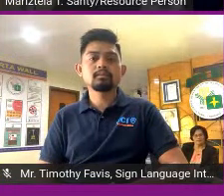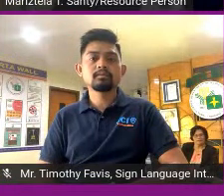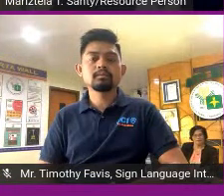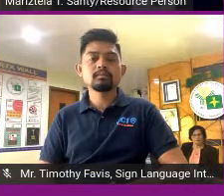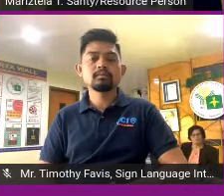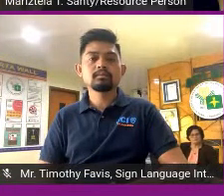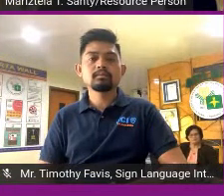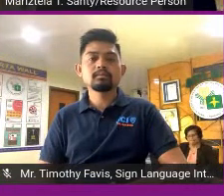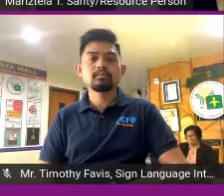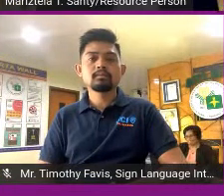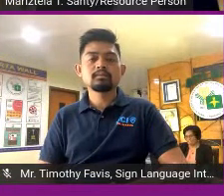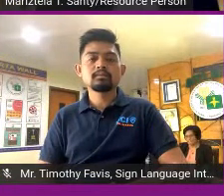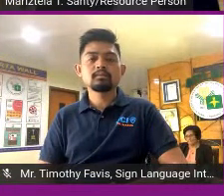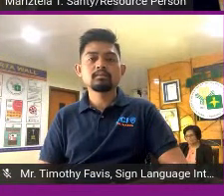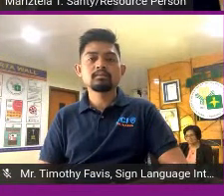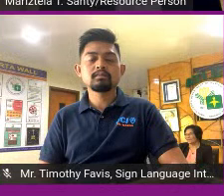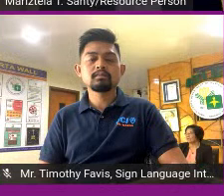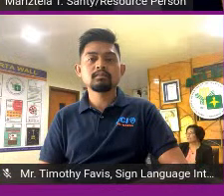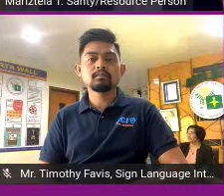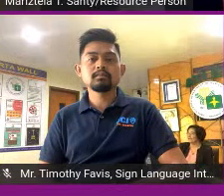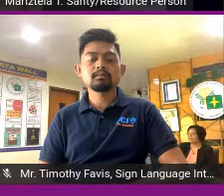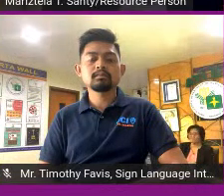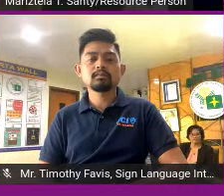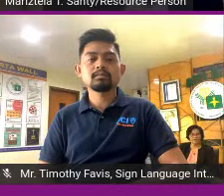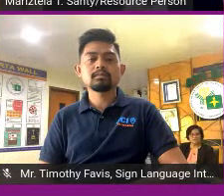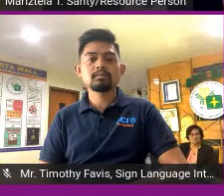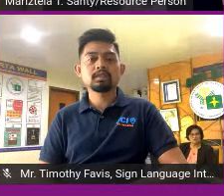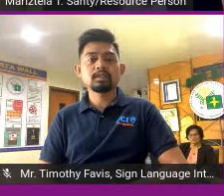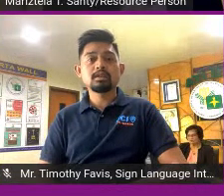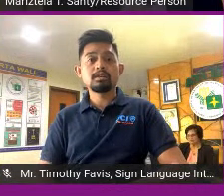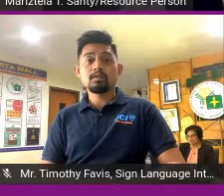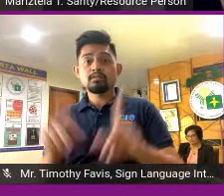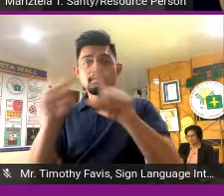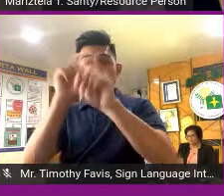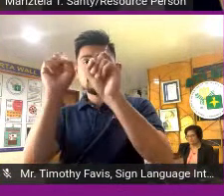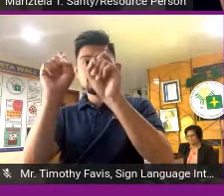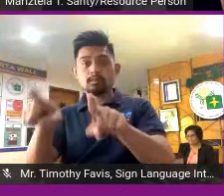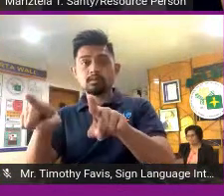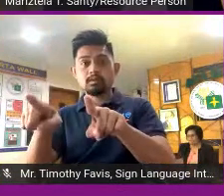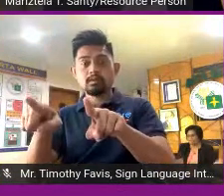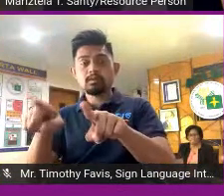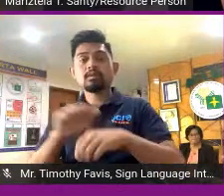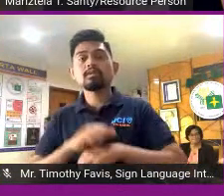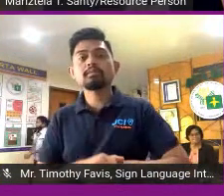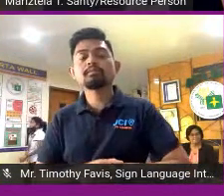May ano po? May clarification?